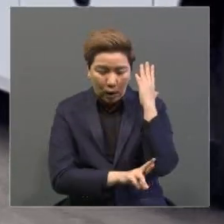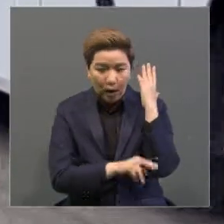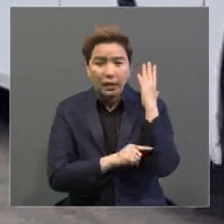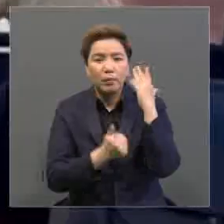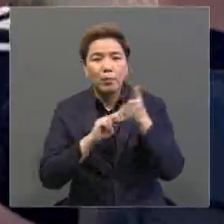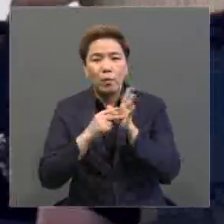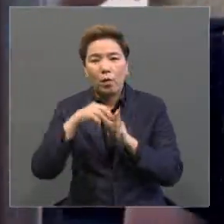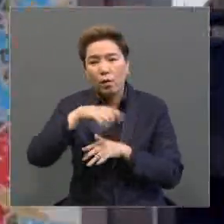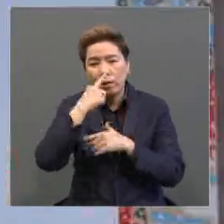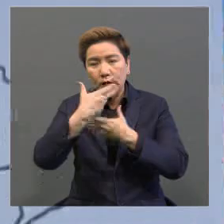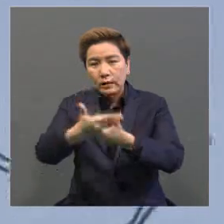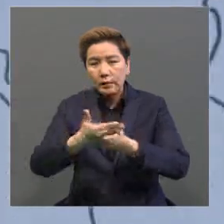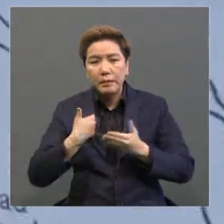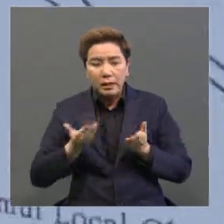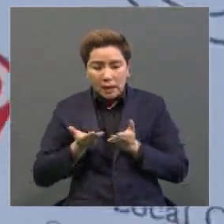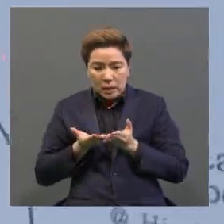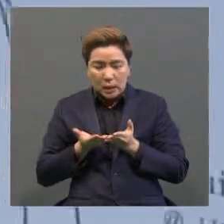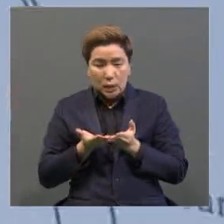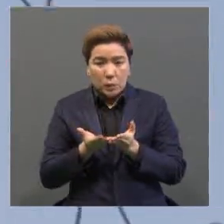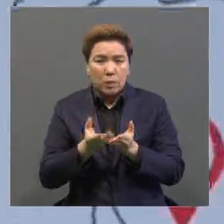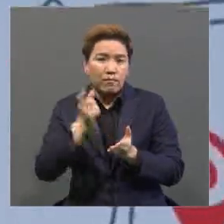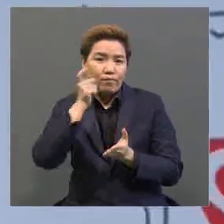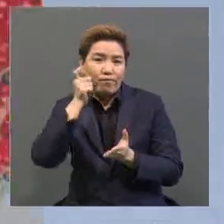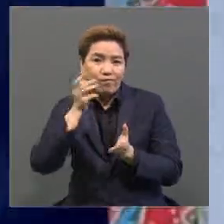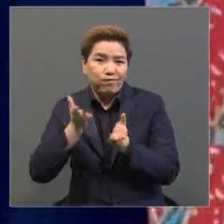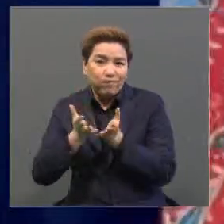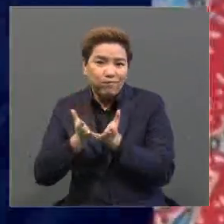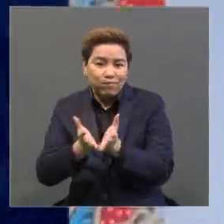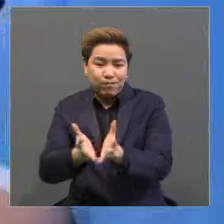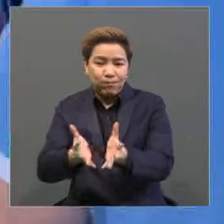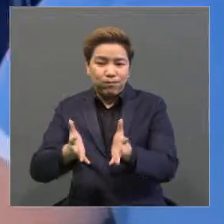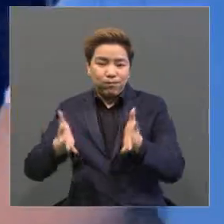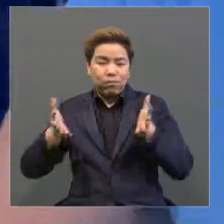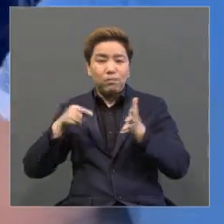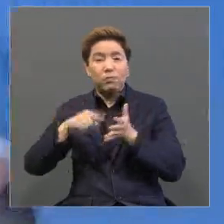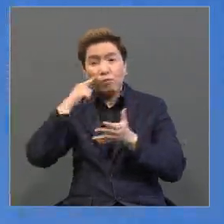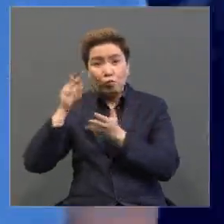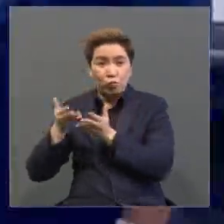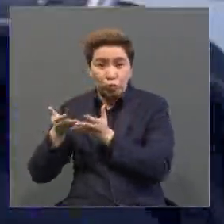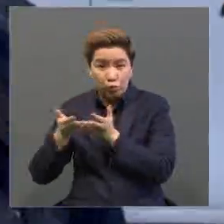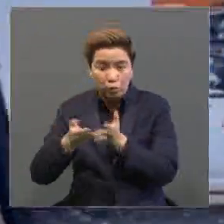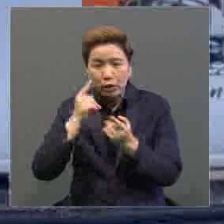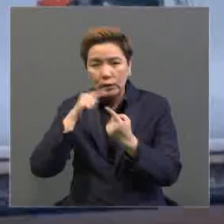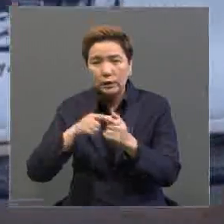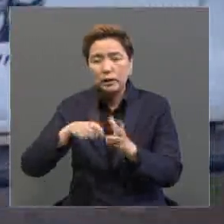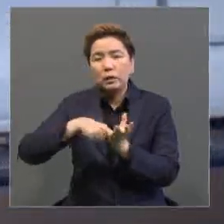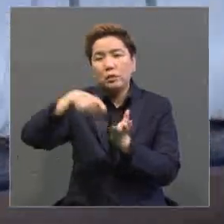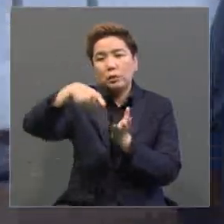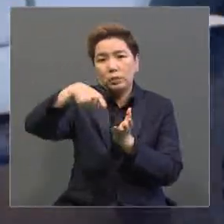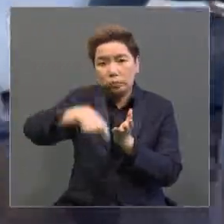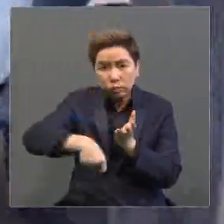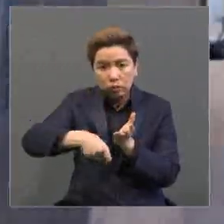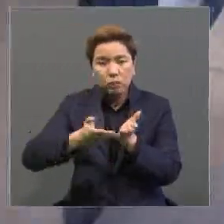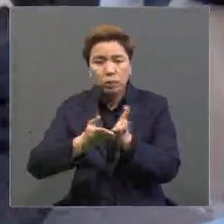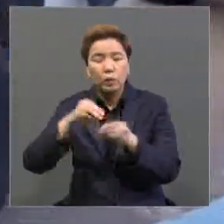นะฮะเกาะสมุยเพิ่งได้ต้อนรับเรือสำราญ My Shift 5หรือ myship 5เนี่ยนะฮะเพราะว่าตอนนี้เรือดังกล่าวเนี่ยถ้าสมองลอยลำ